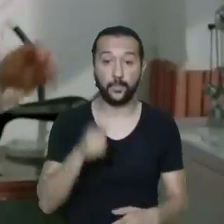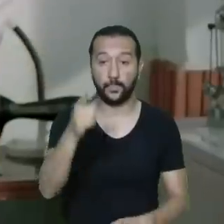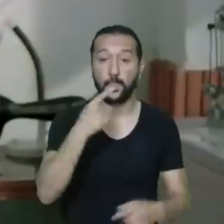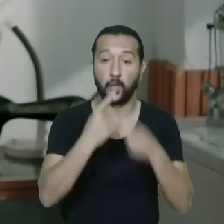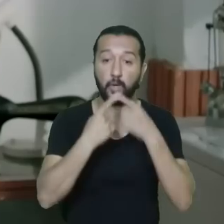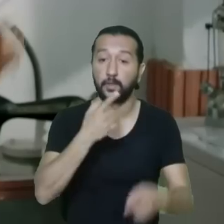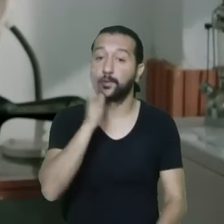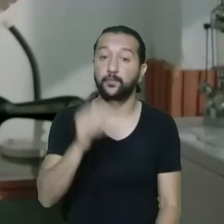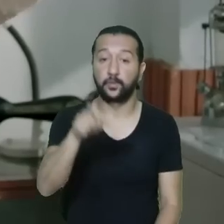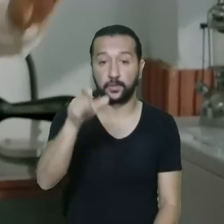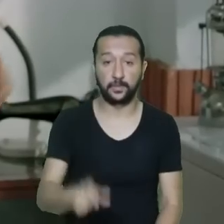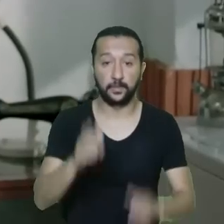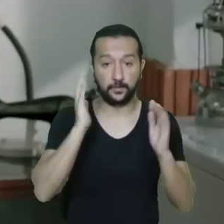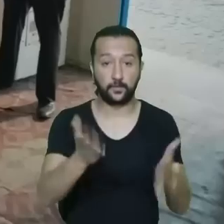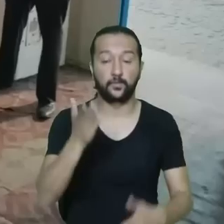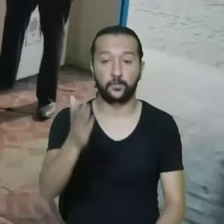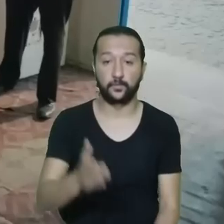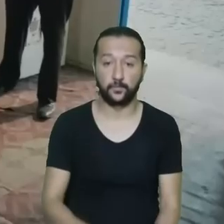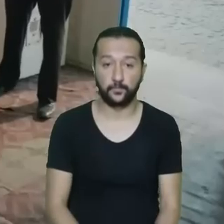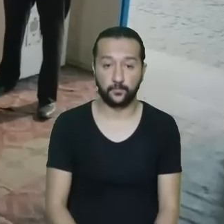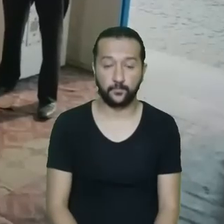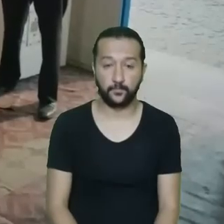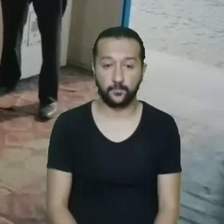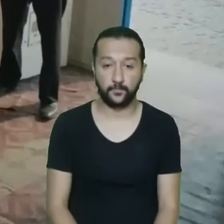daha konuşmayı bilmiyorlar. Bir yuh bari.